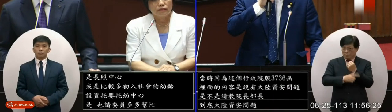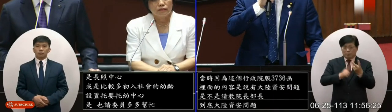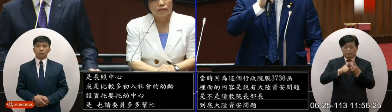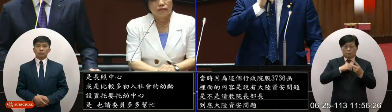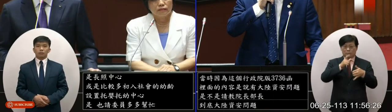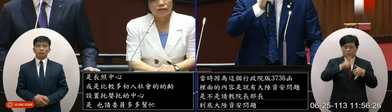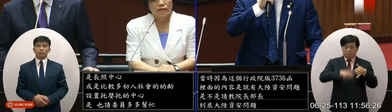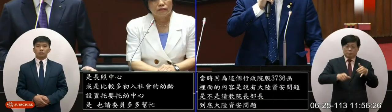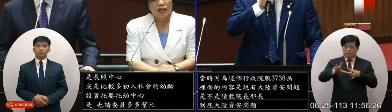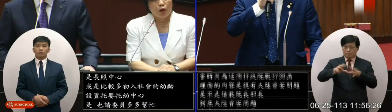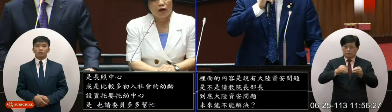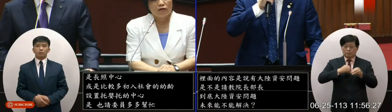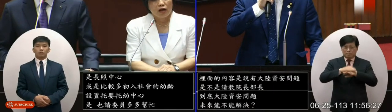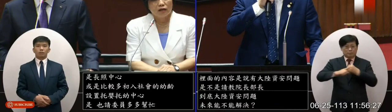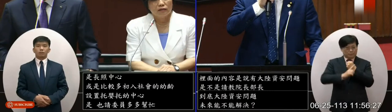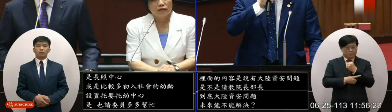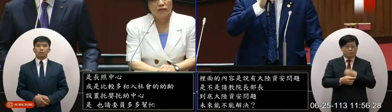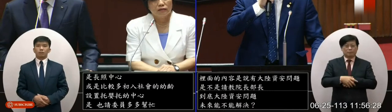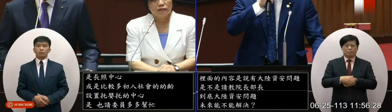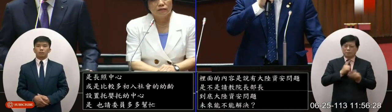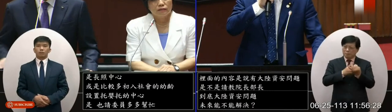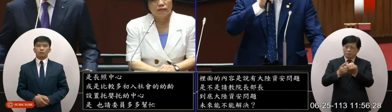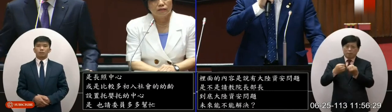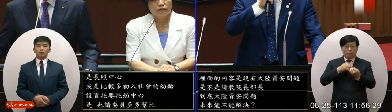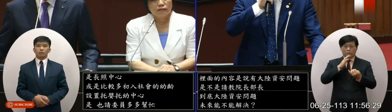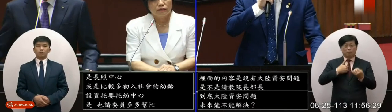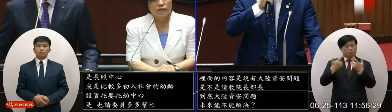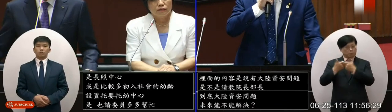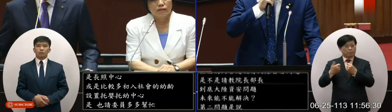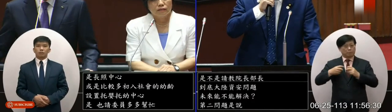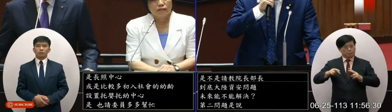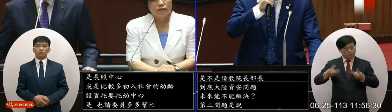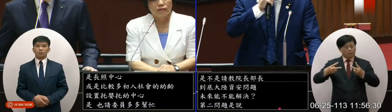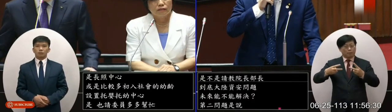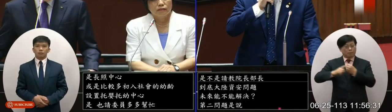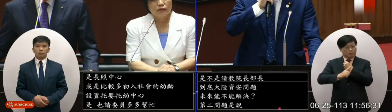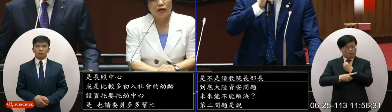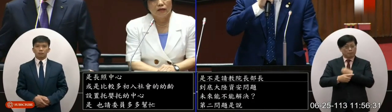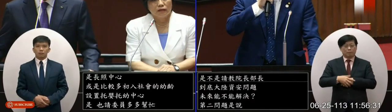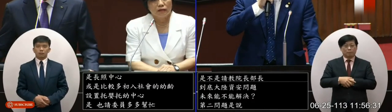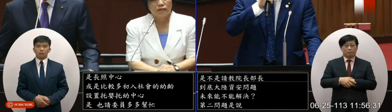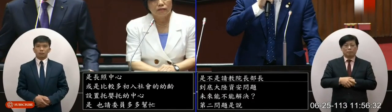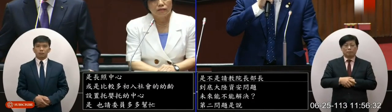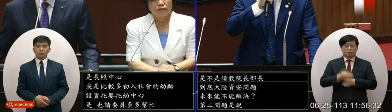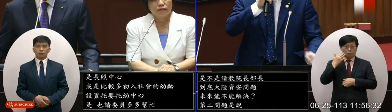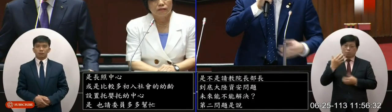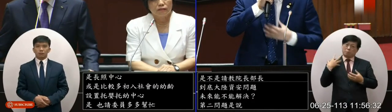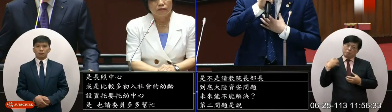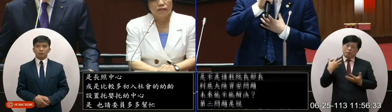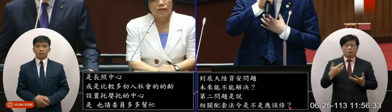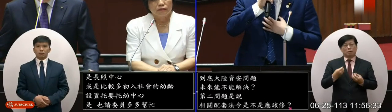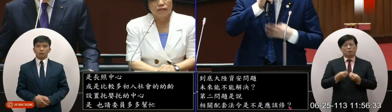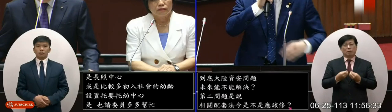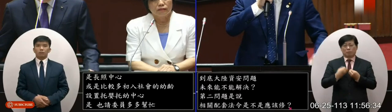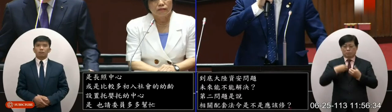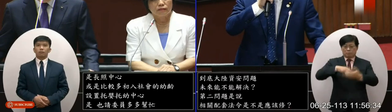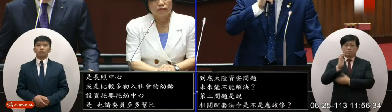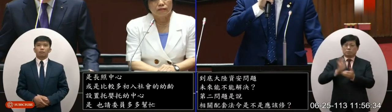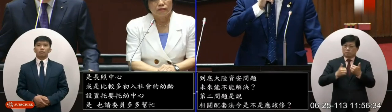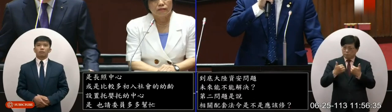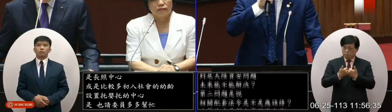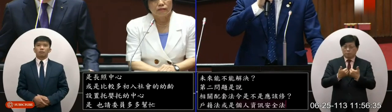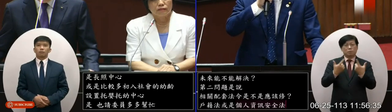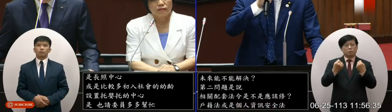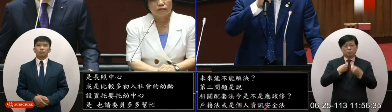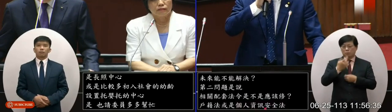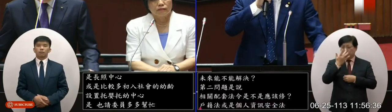这个个人资讯安全法，这些等等的，是不是应该要来修正？那这样不然的话，本席其实在内政委员会会